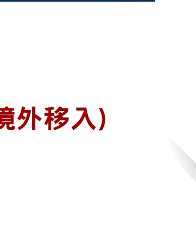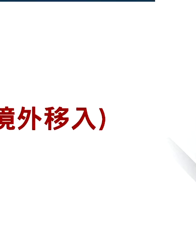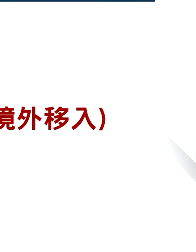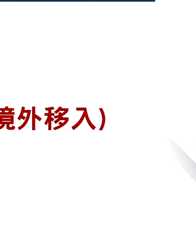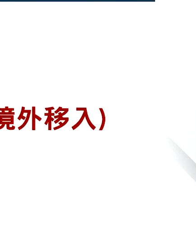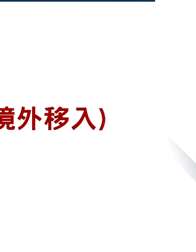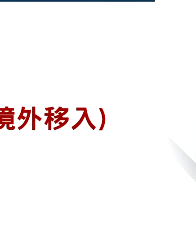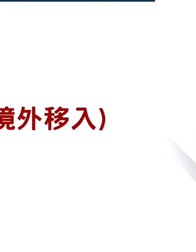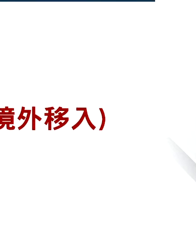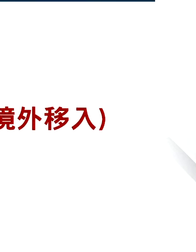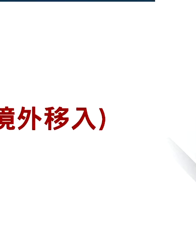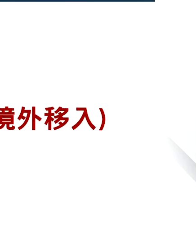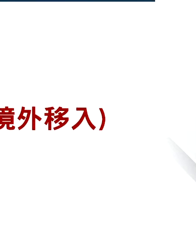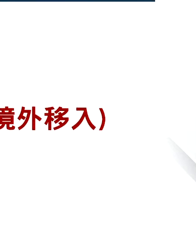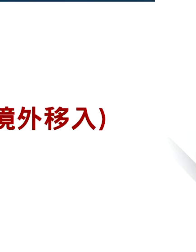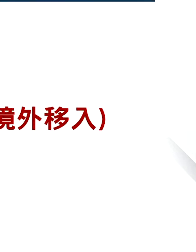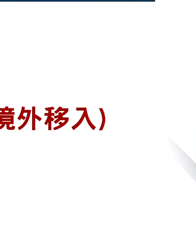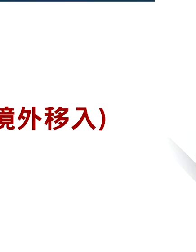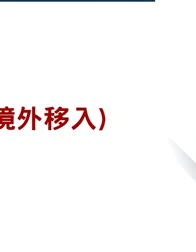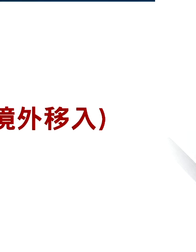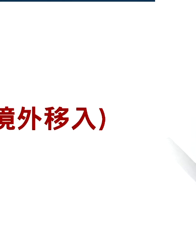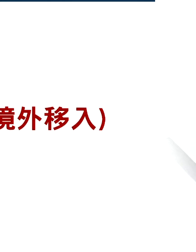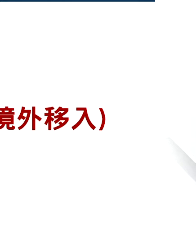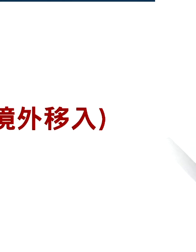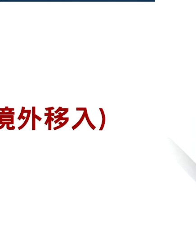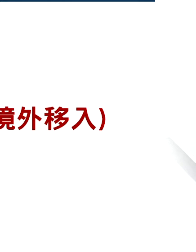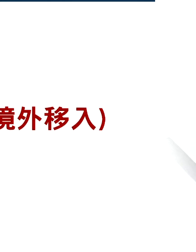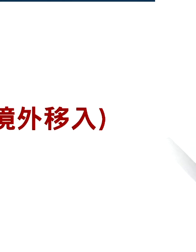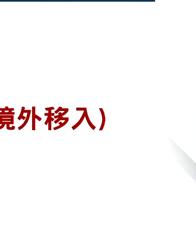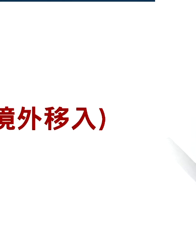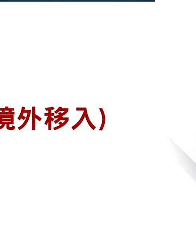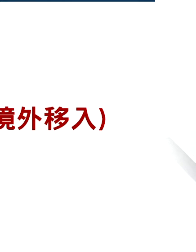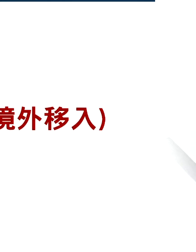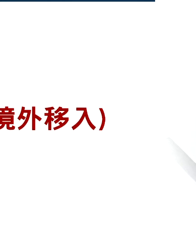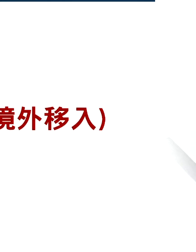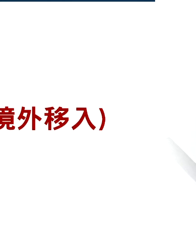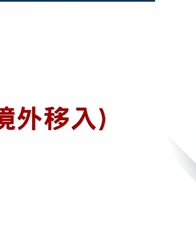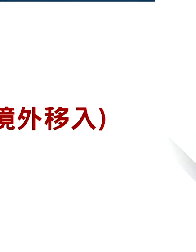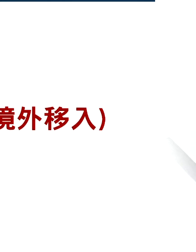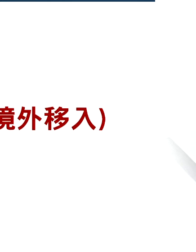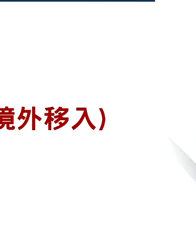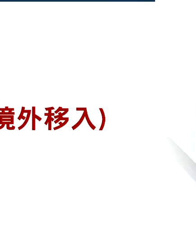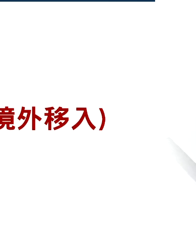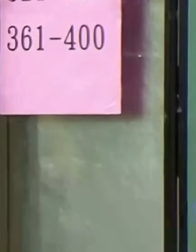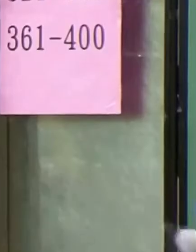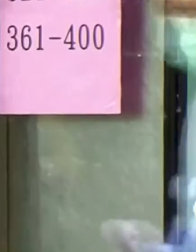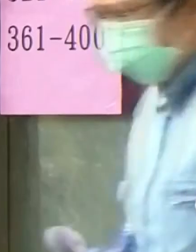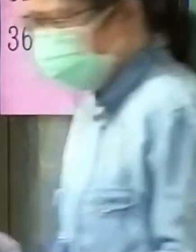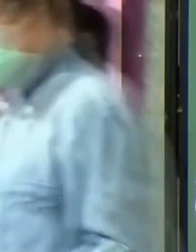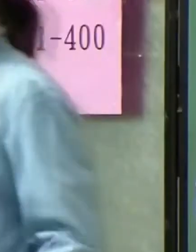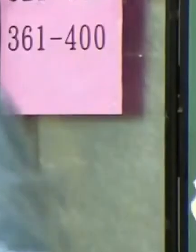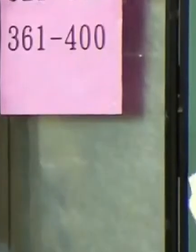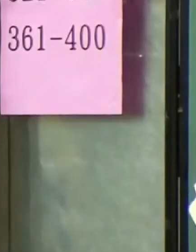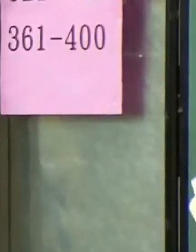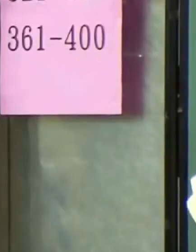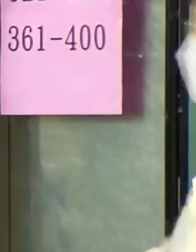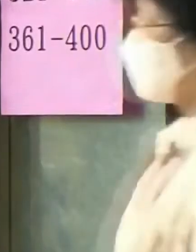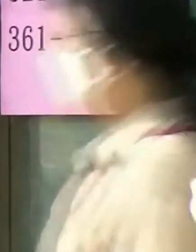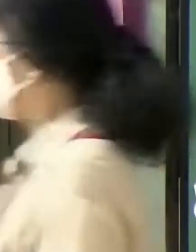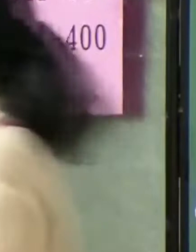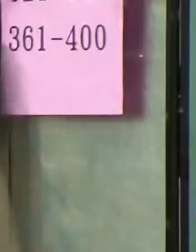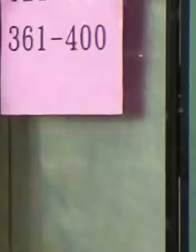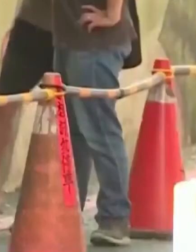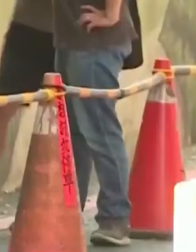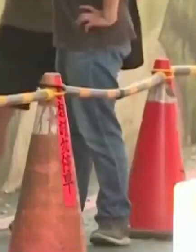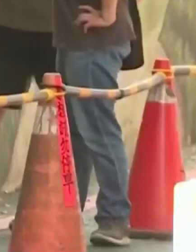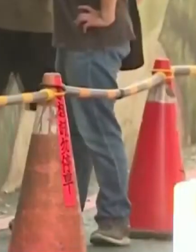案11547确诊人中，已有5802人解除隔离，在整体医疗量能的供应